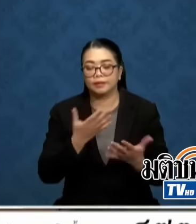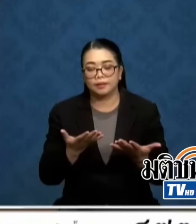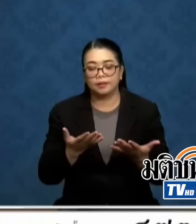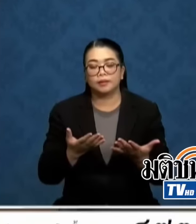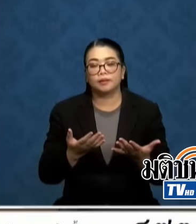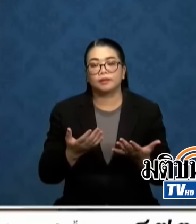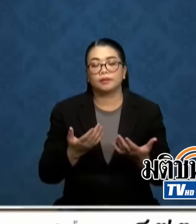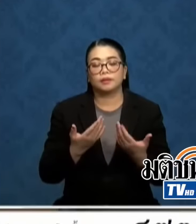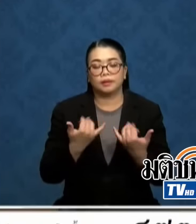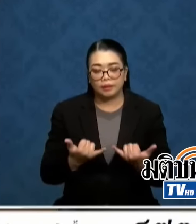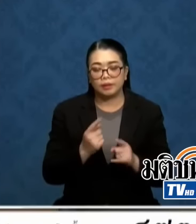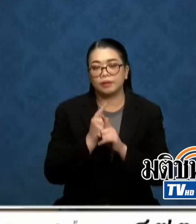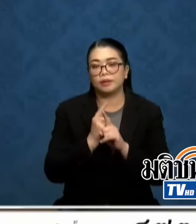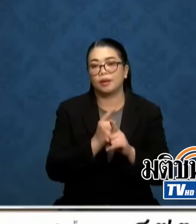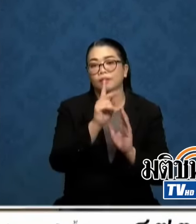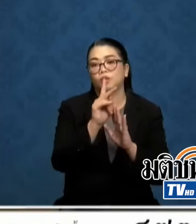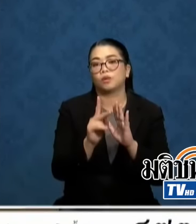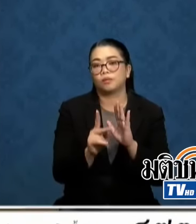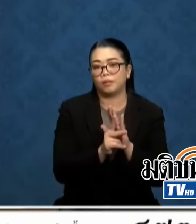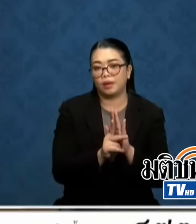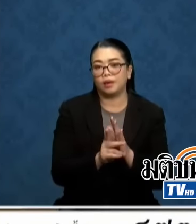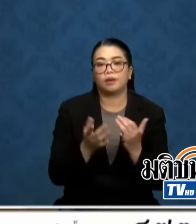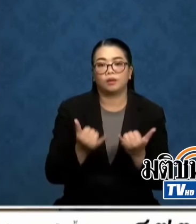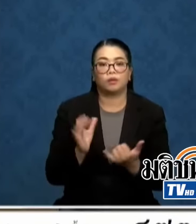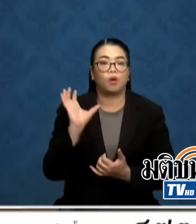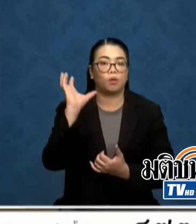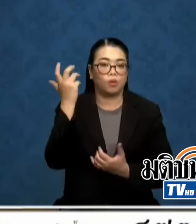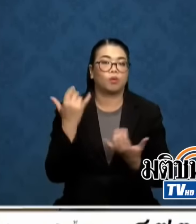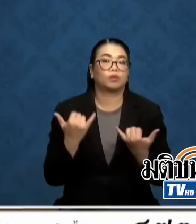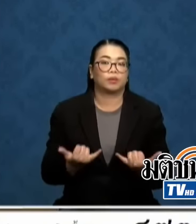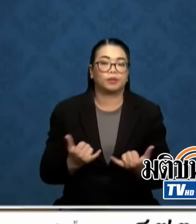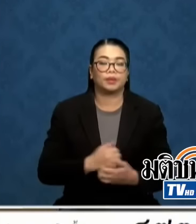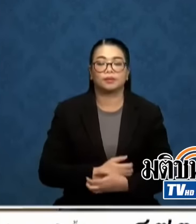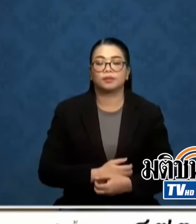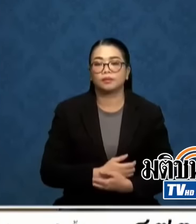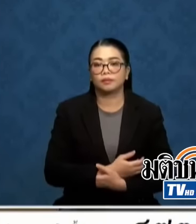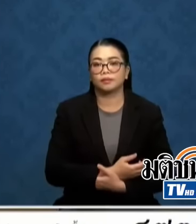และเป็นไปตามกฎหมายในสถานการณ์ปกติขอบคุณครับ